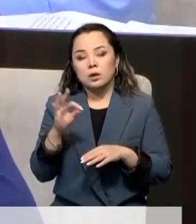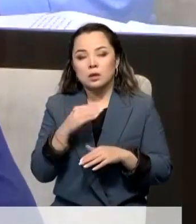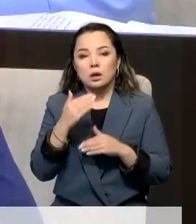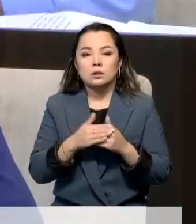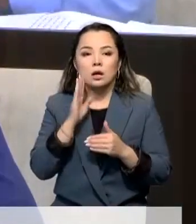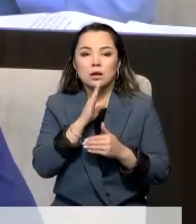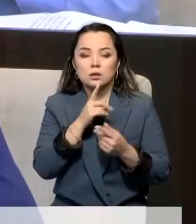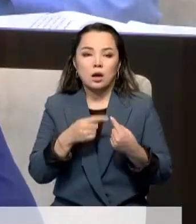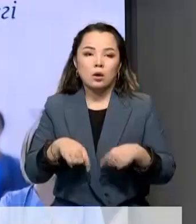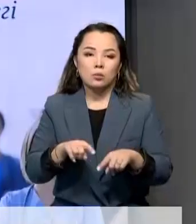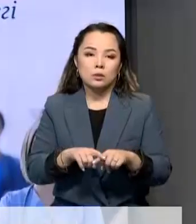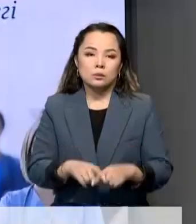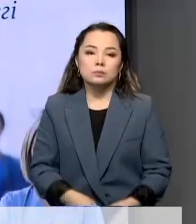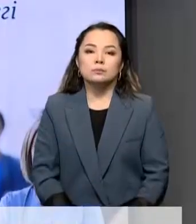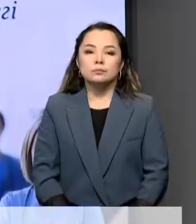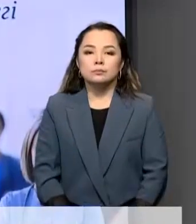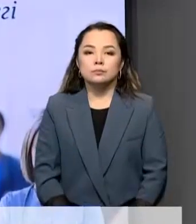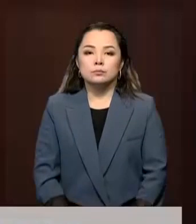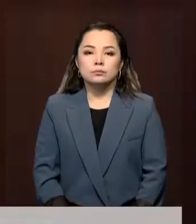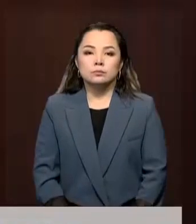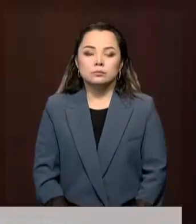астамы әйелдер қауымы.